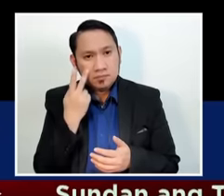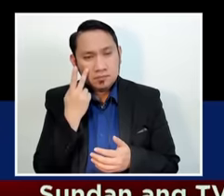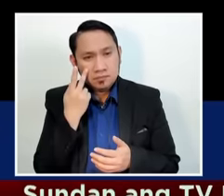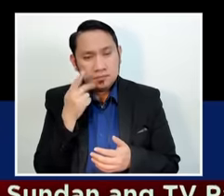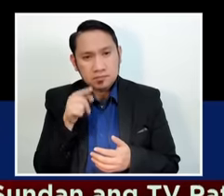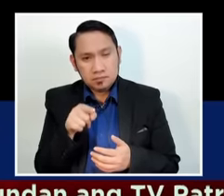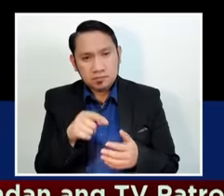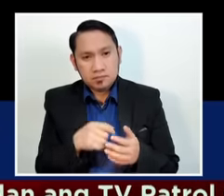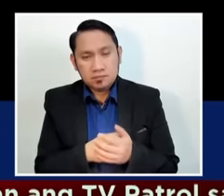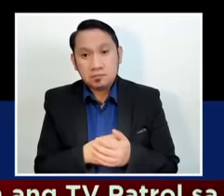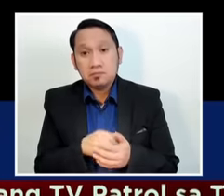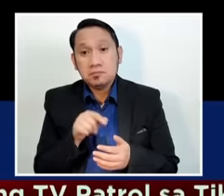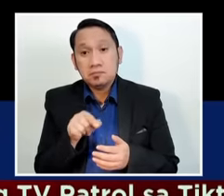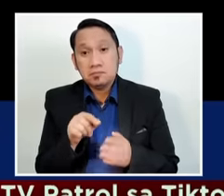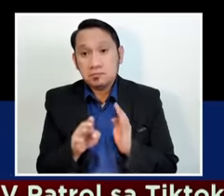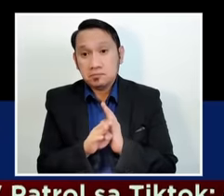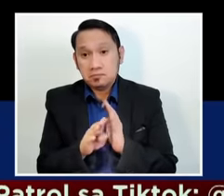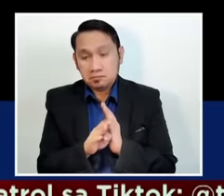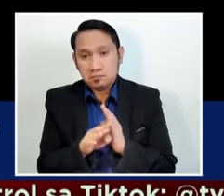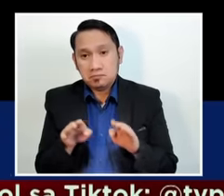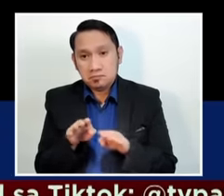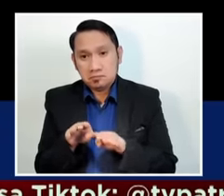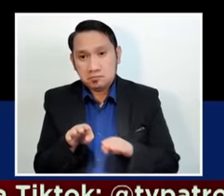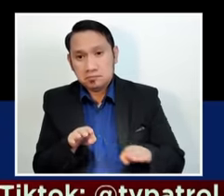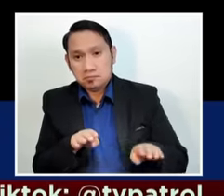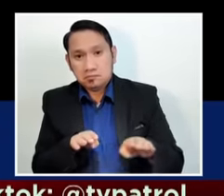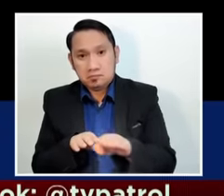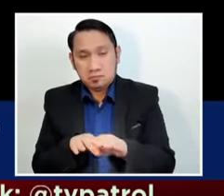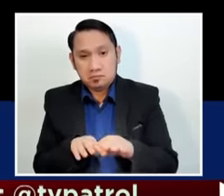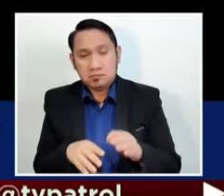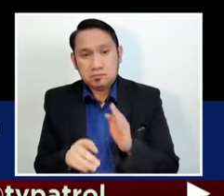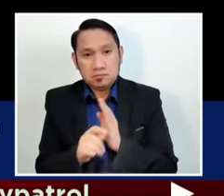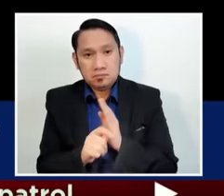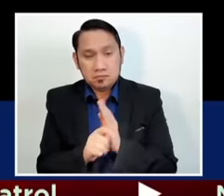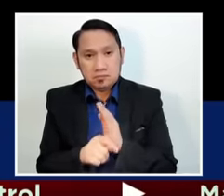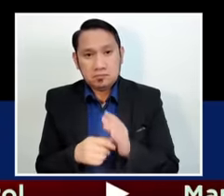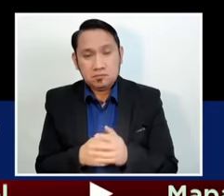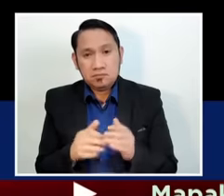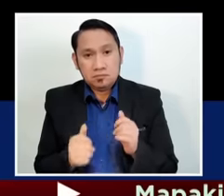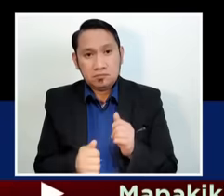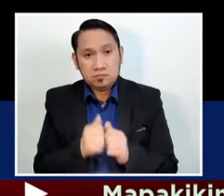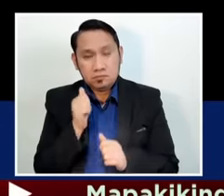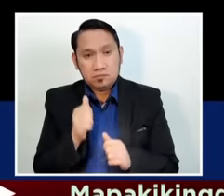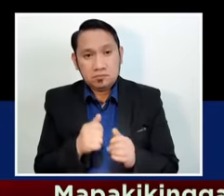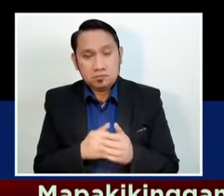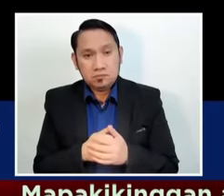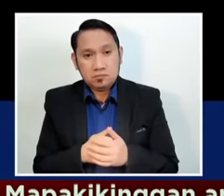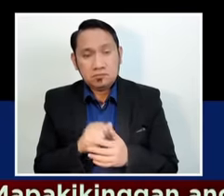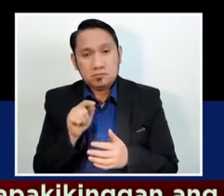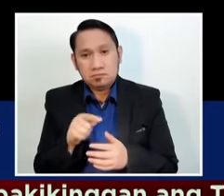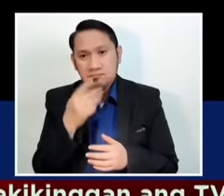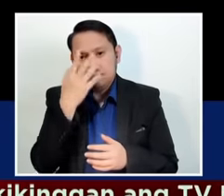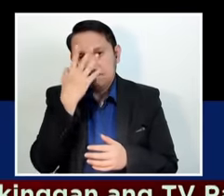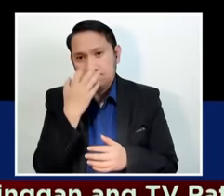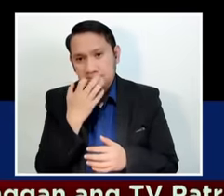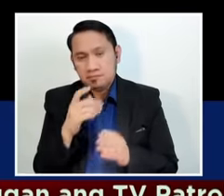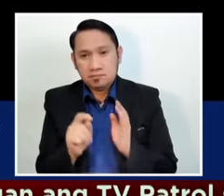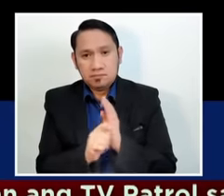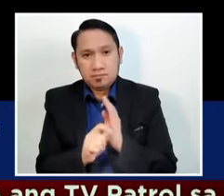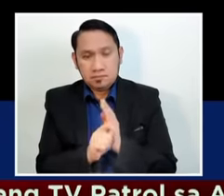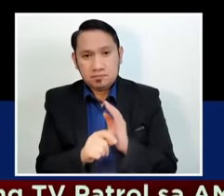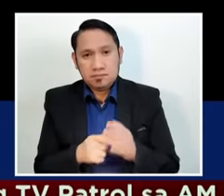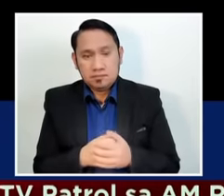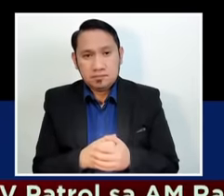na nag-overtake ang bus at kinain ang linya ng truck na muntik ng masagi. Dahilan para magalit umano ang driver ng